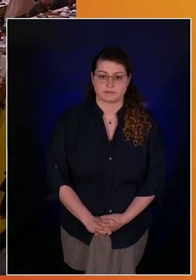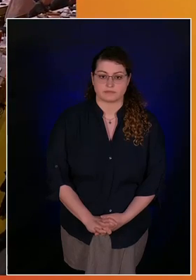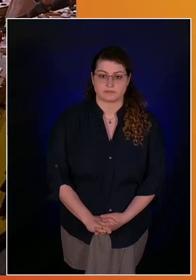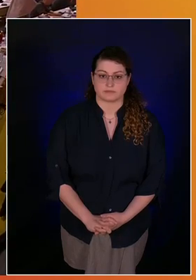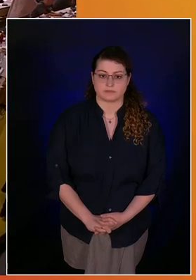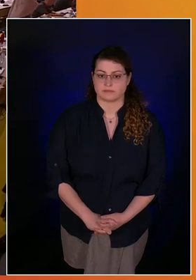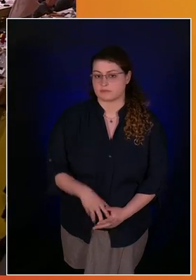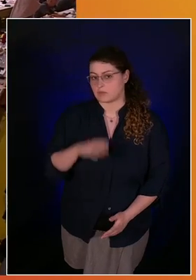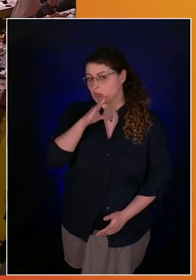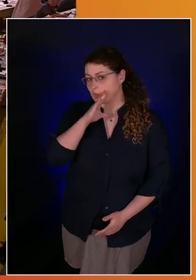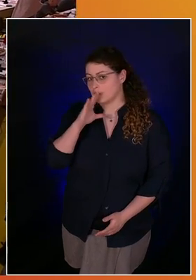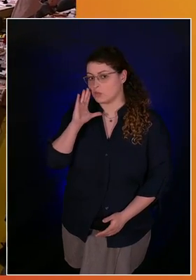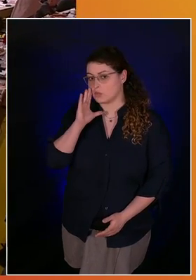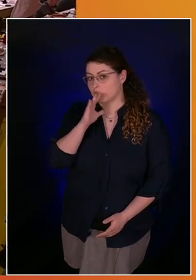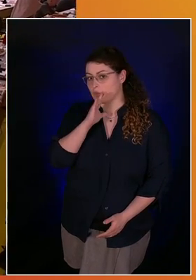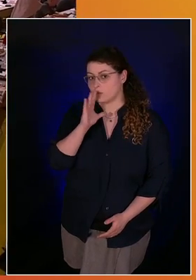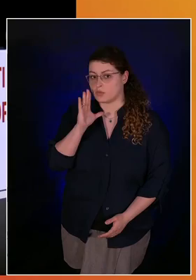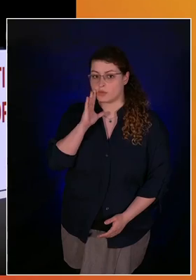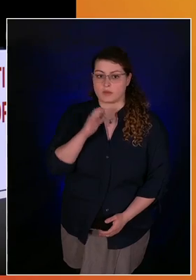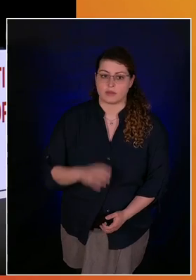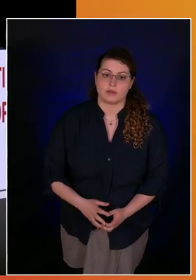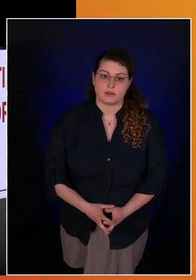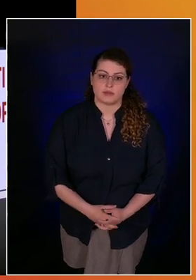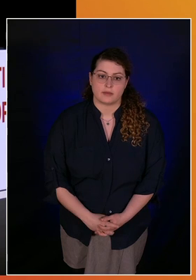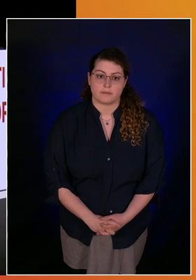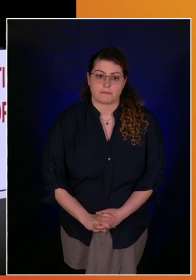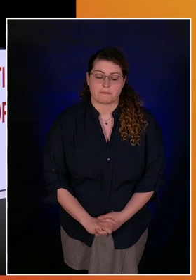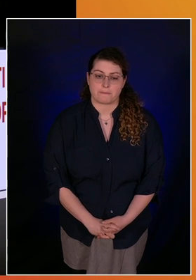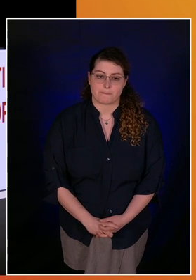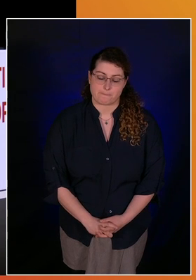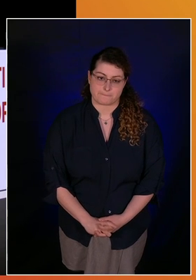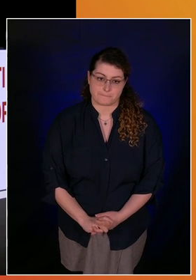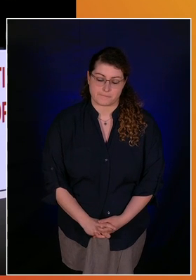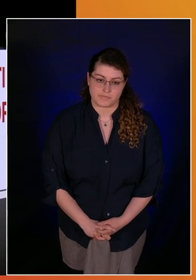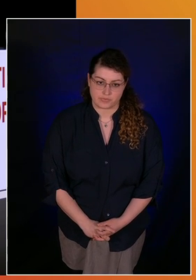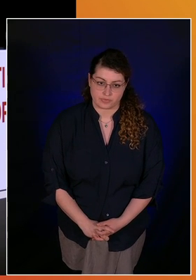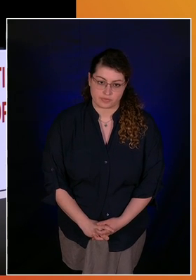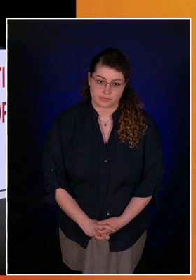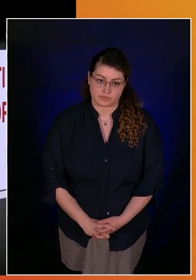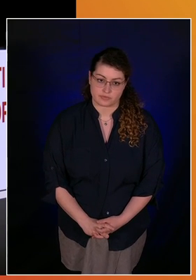boostele là coup de pome dans le cul bon courage MRO